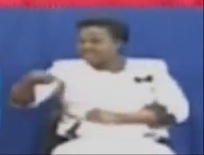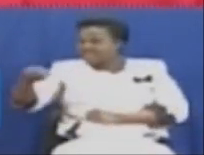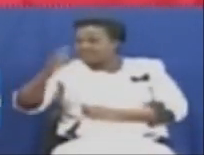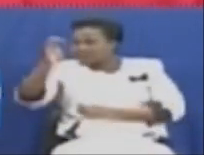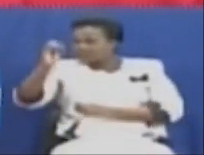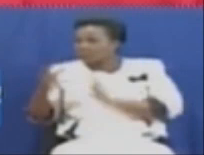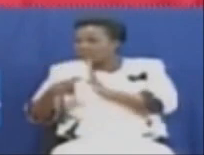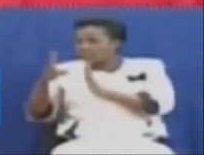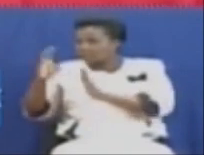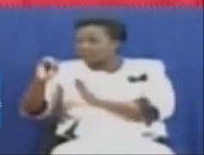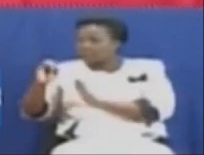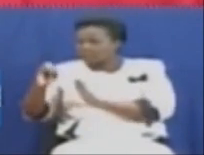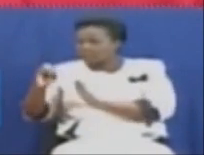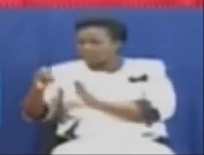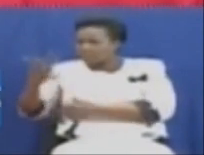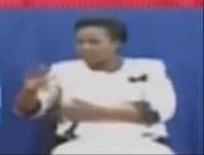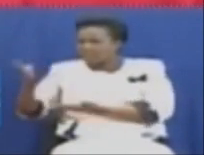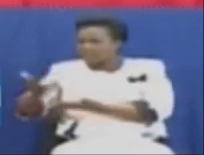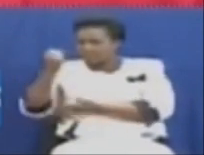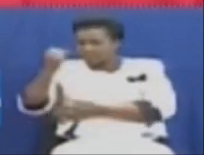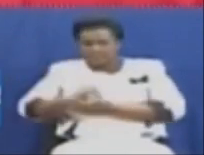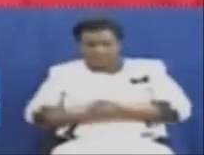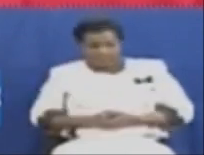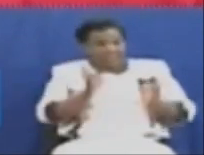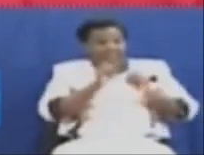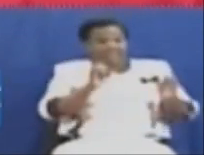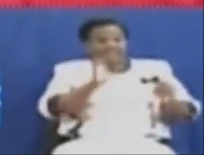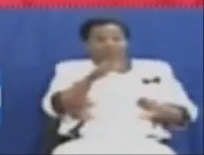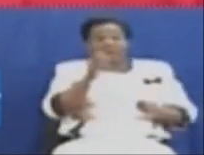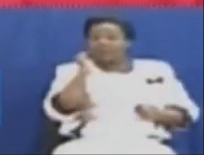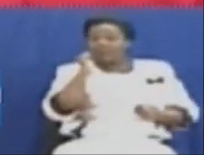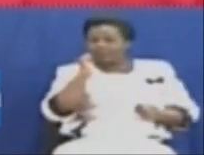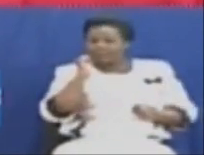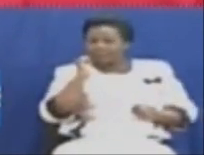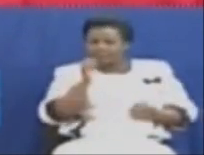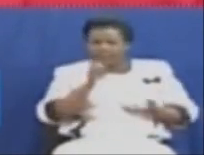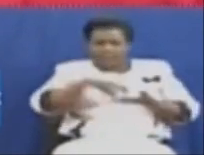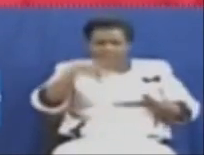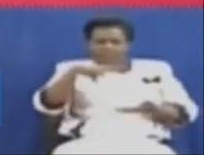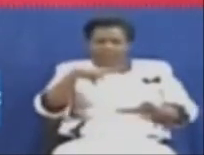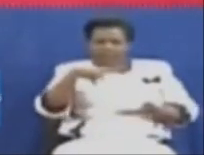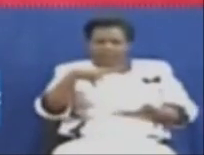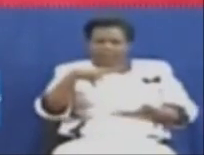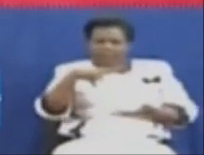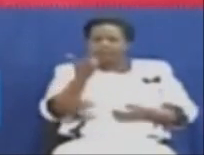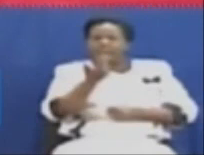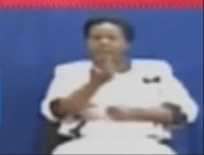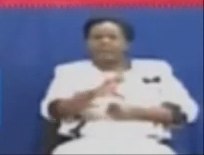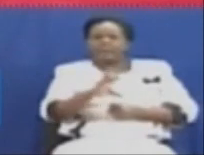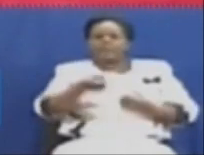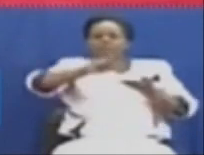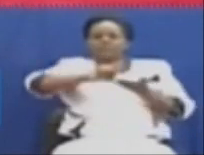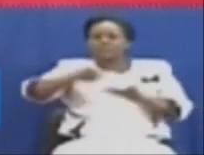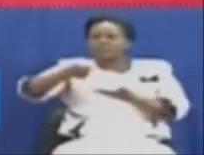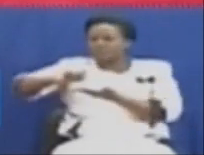walipandisha bili za maji kote nchini, jambo ambalo limesababisha wananchi wengi kushindwa kulipia bili